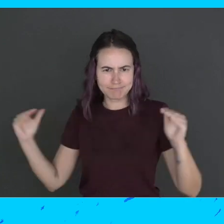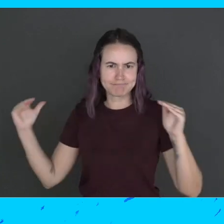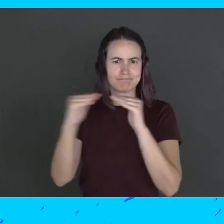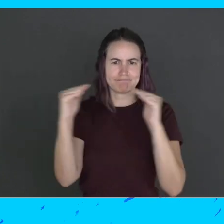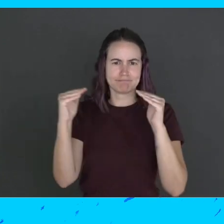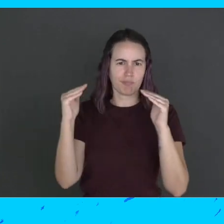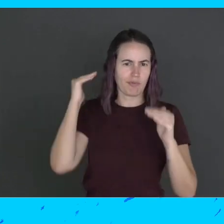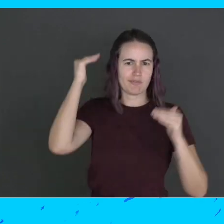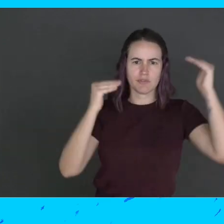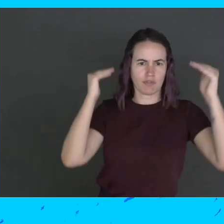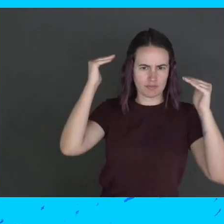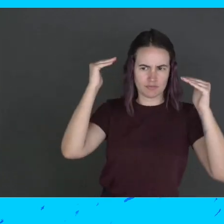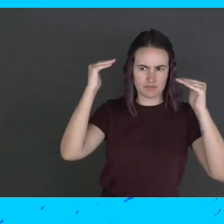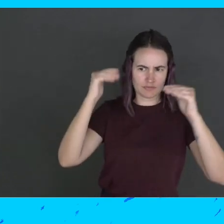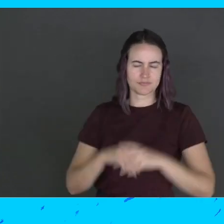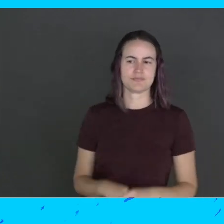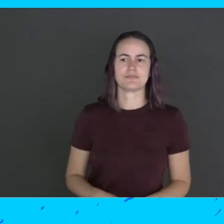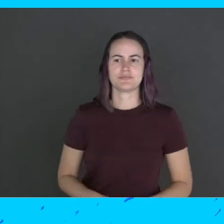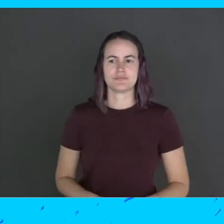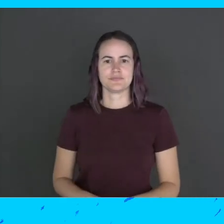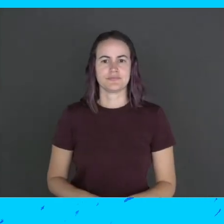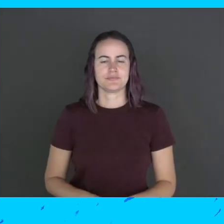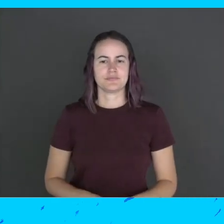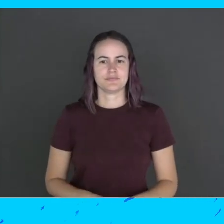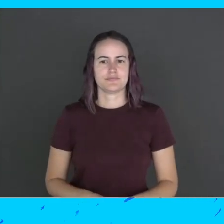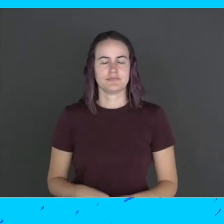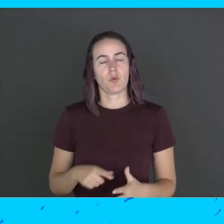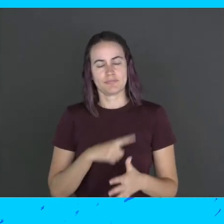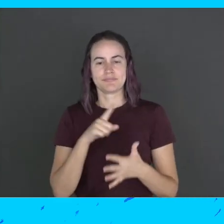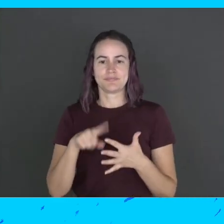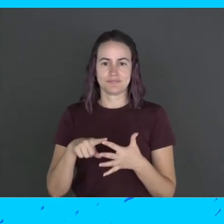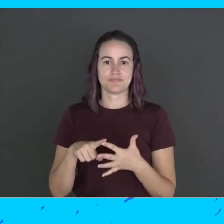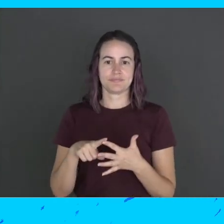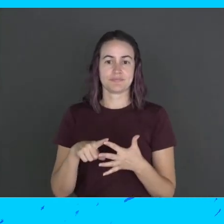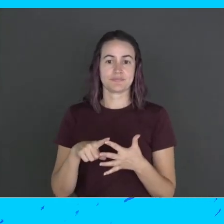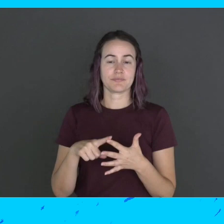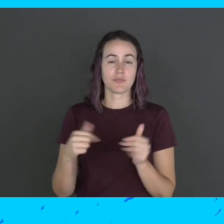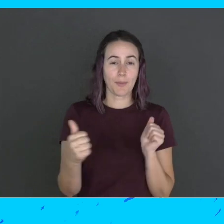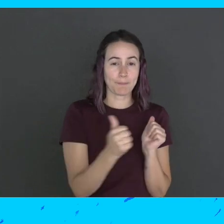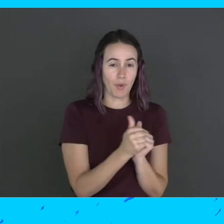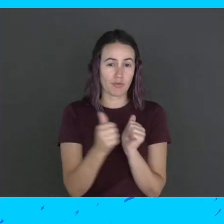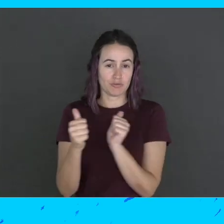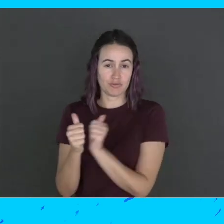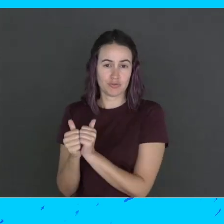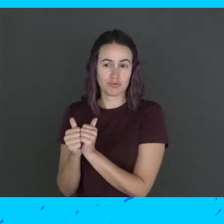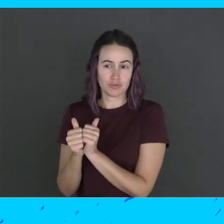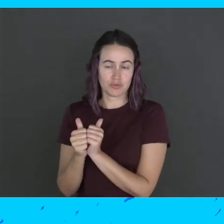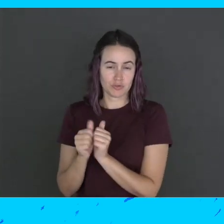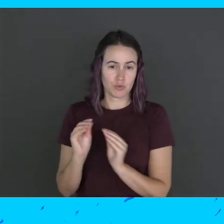valeur. Le deuxième, c'est d'avoir des partenariats avec des jeunes.